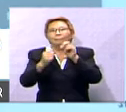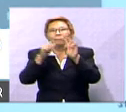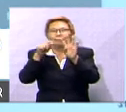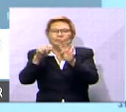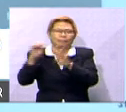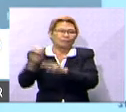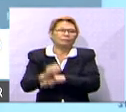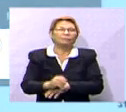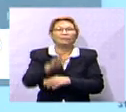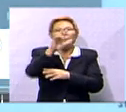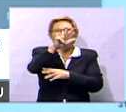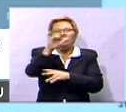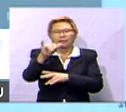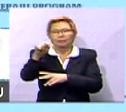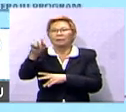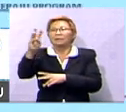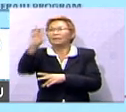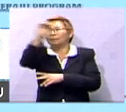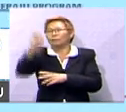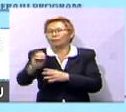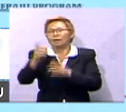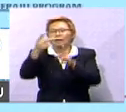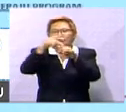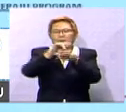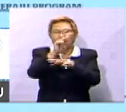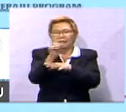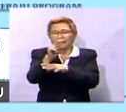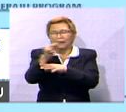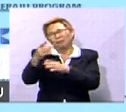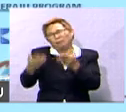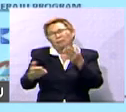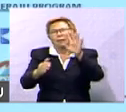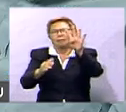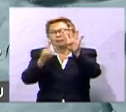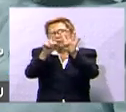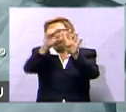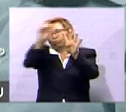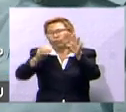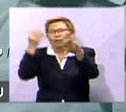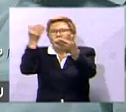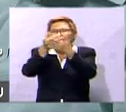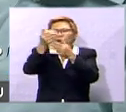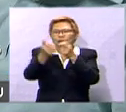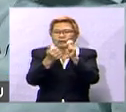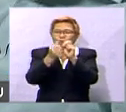kira-kira 36.6% kepada KDNK dan dijangka mencecah 41% menjelang 2020.